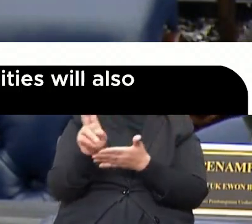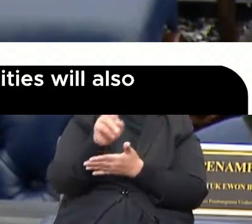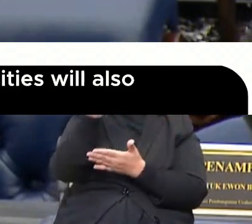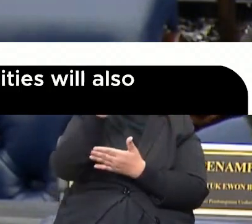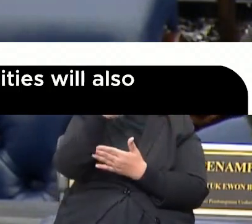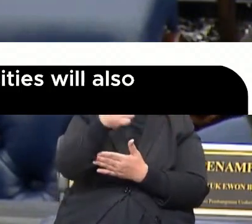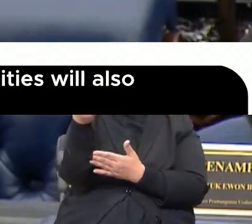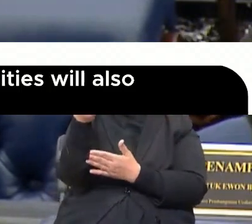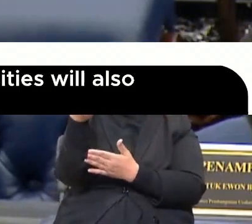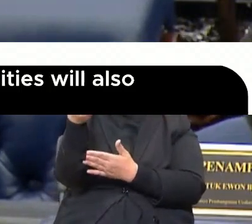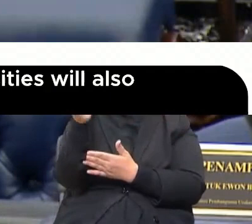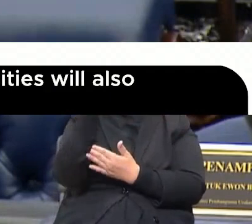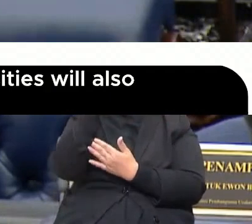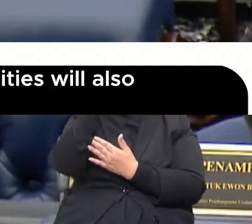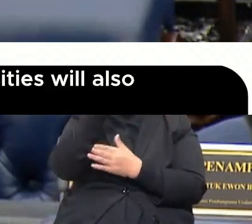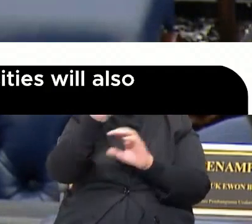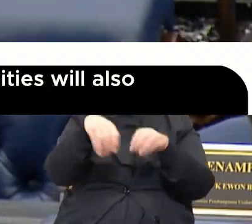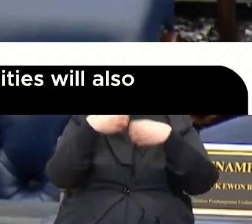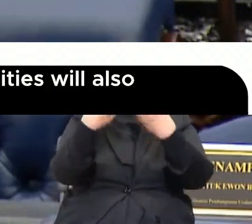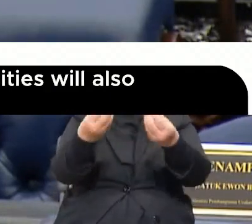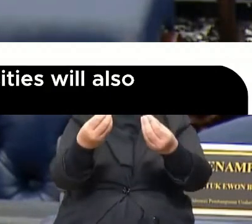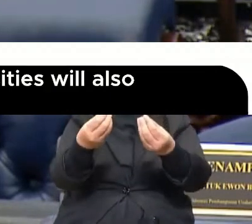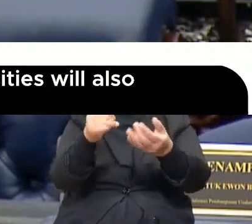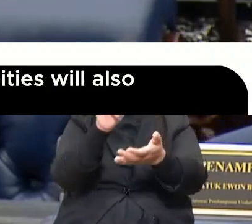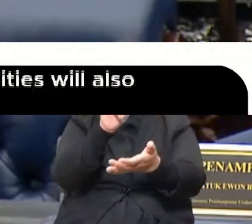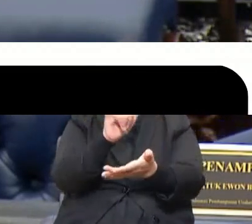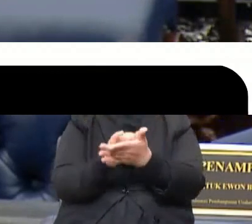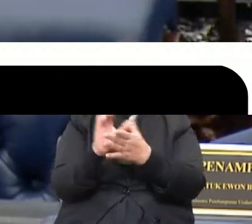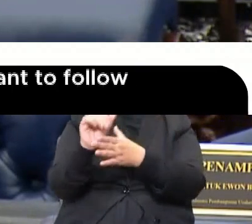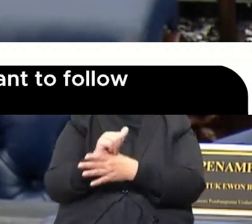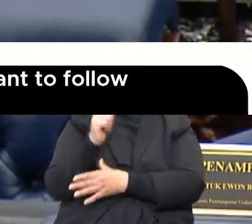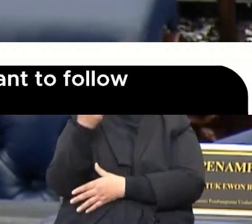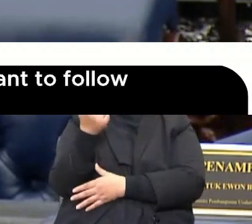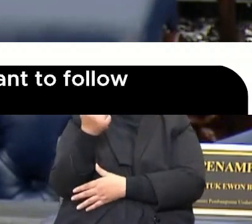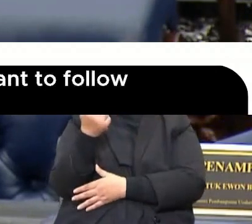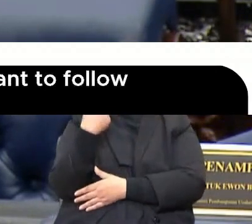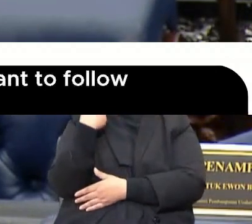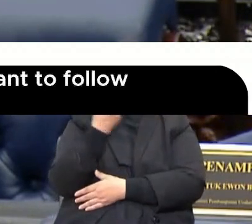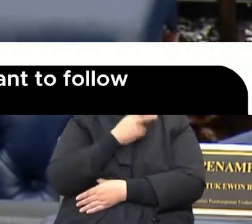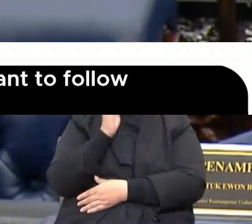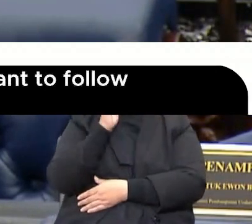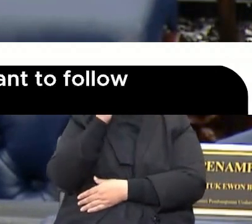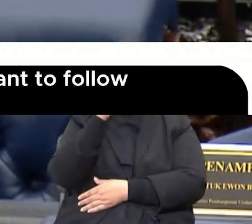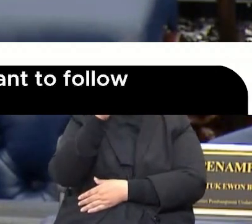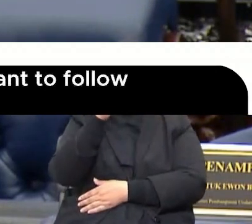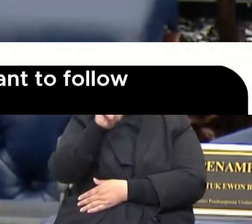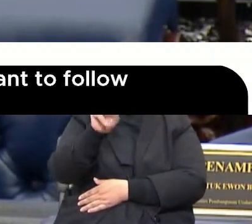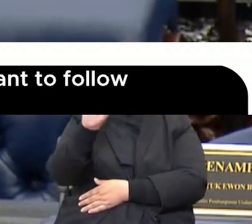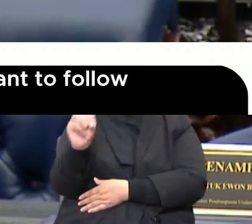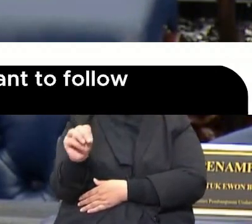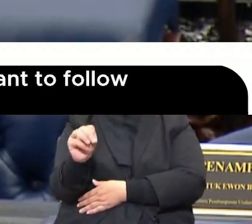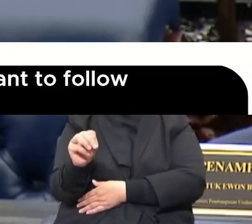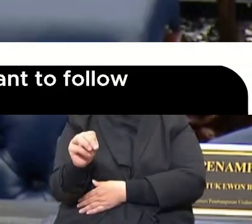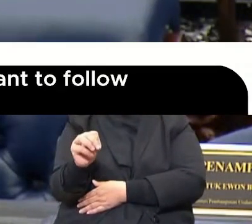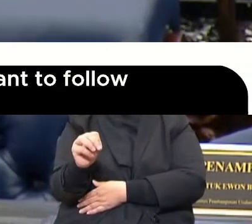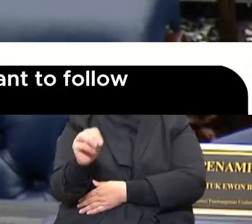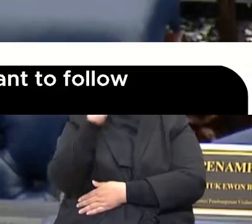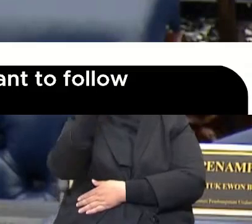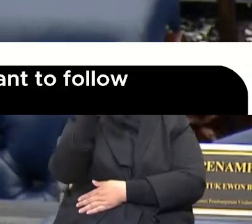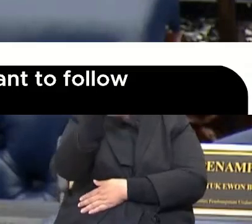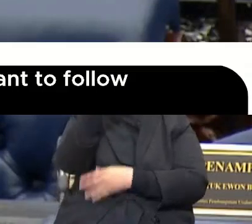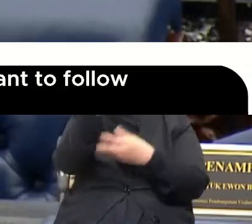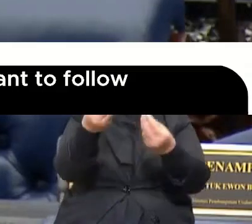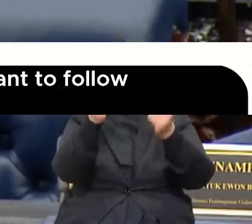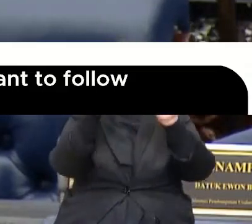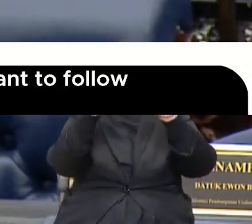universiti-universiti yang lain yang akan menawarkannya. Jadi pada Oktober nanti, kita jangkakan UM akan menawarkan khusus ini